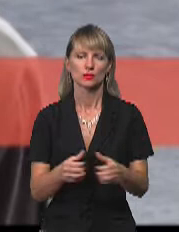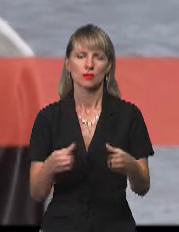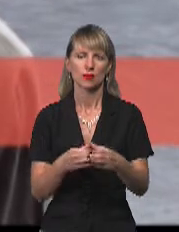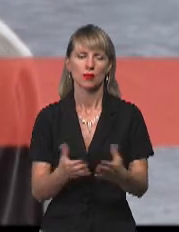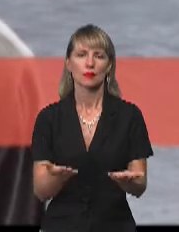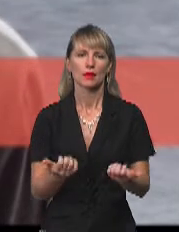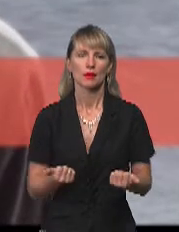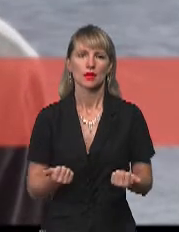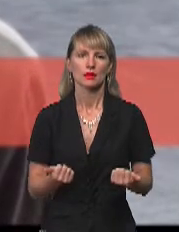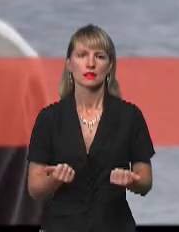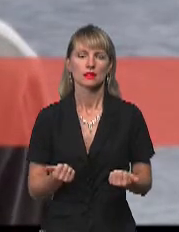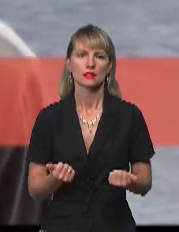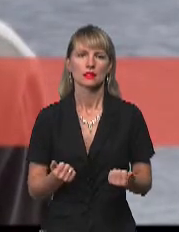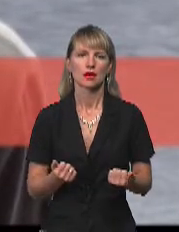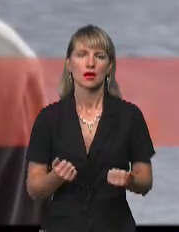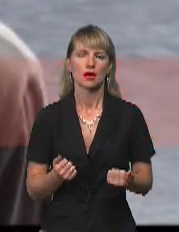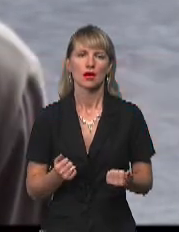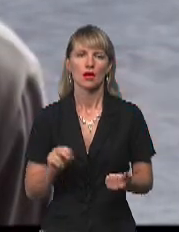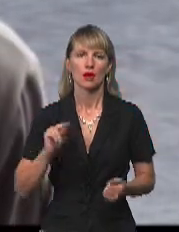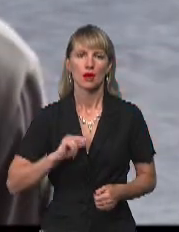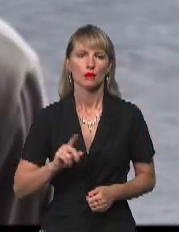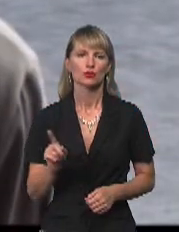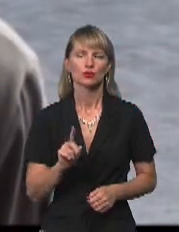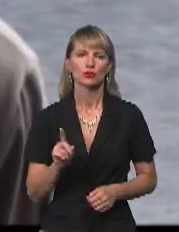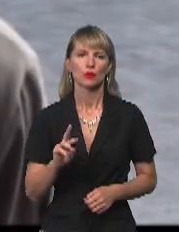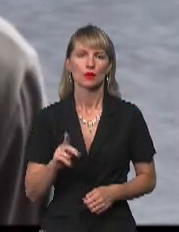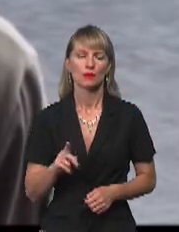приймаються міри щодо